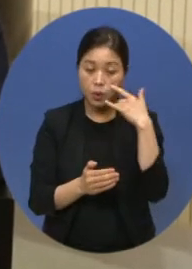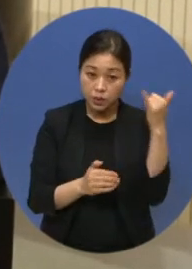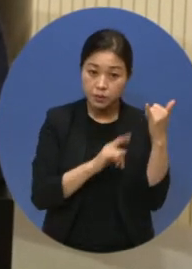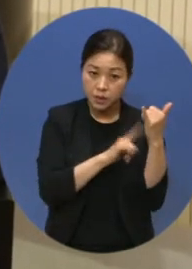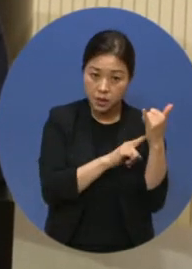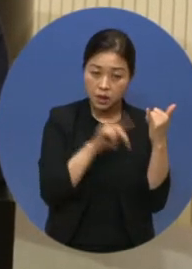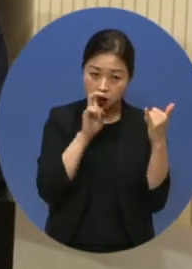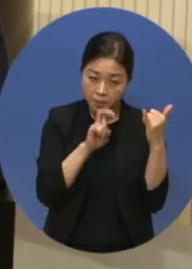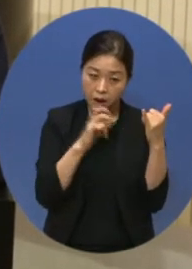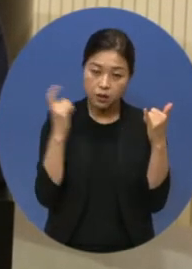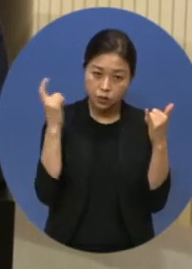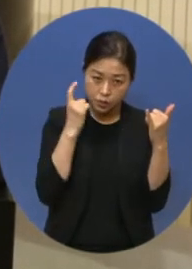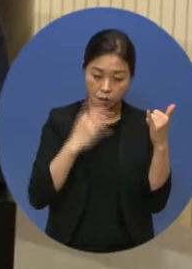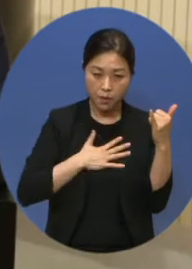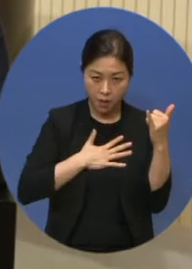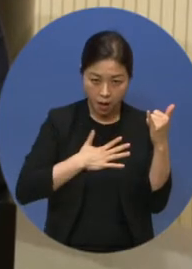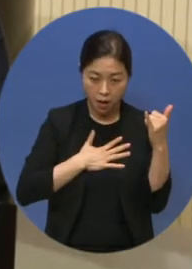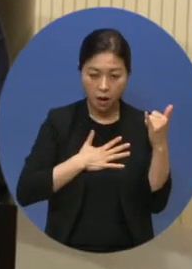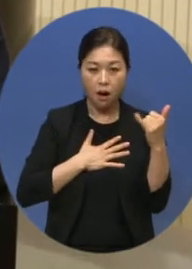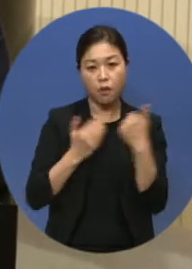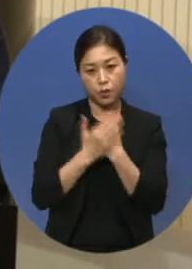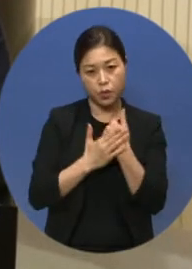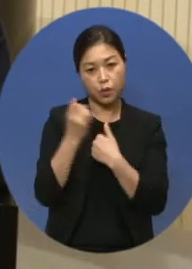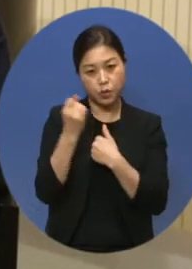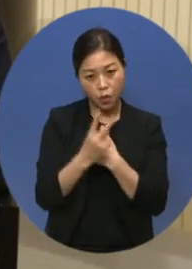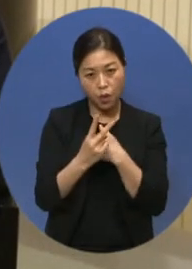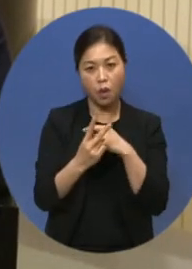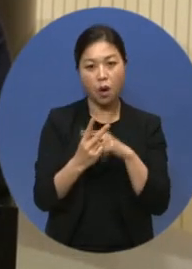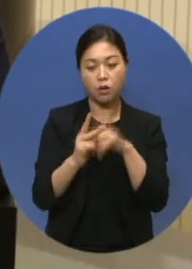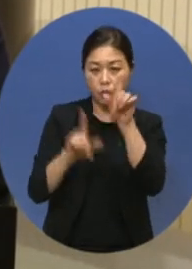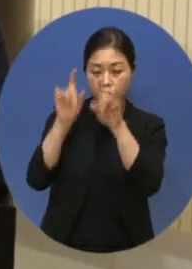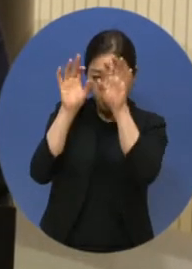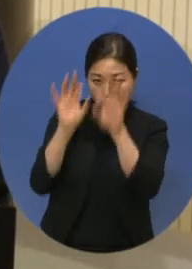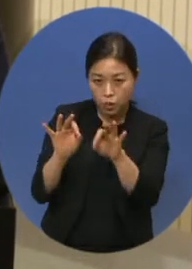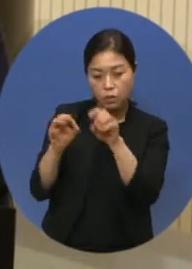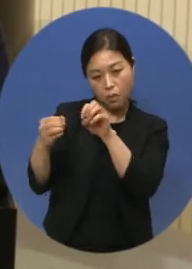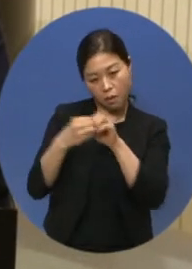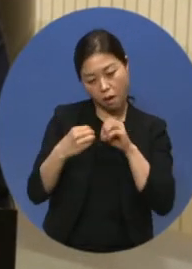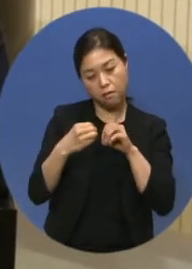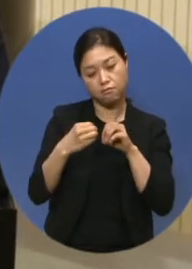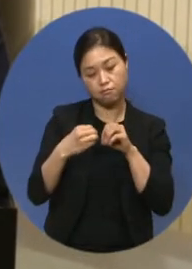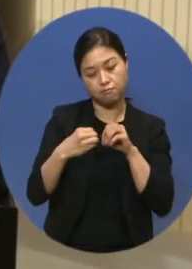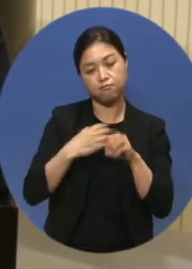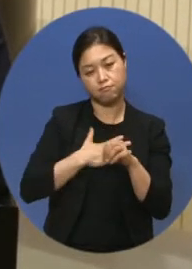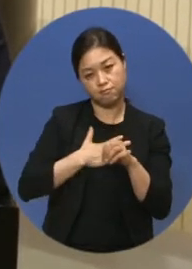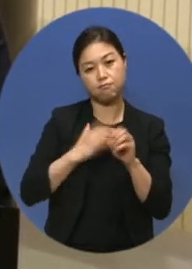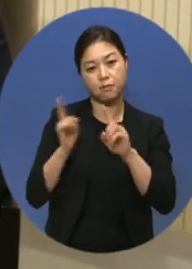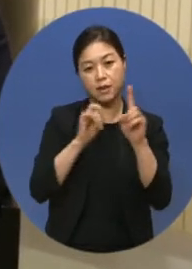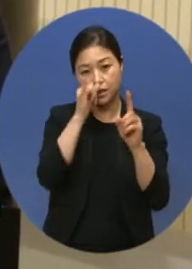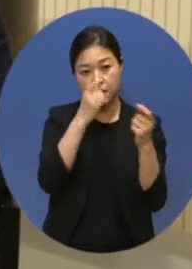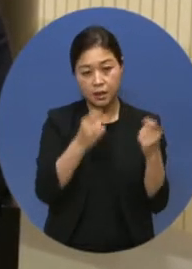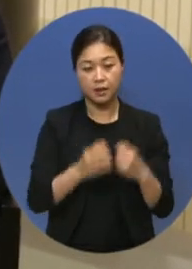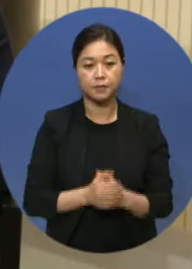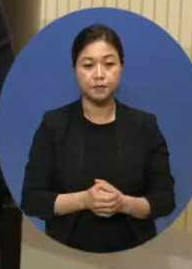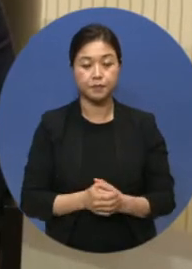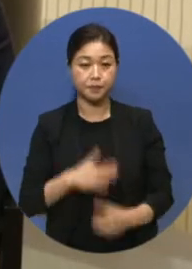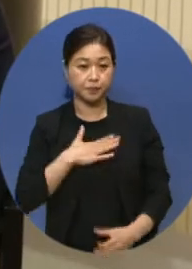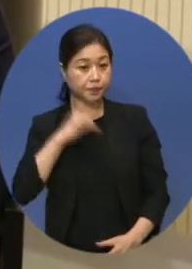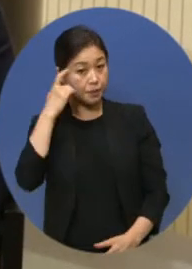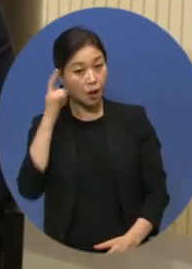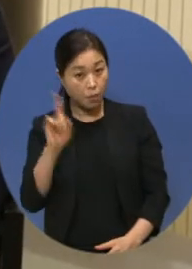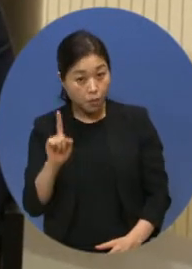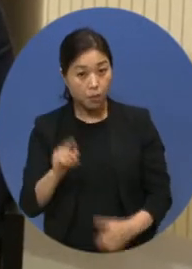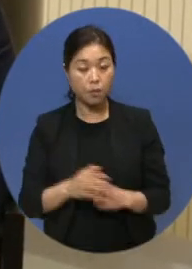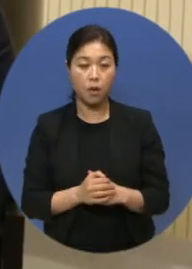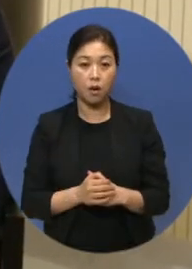또 치유를 받는 것 같습니다. 뭐 제 입장에서는 무엇보다도 이들이 자기들의 어떤 자존감들이